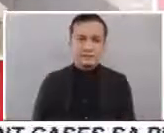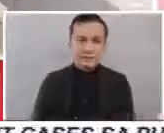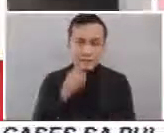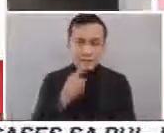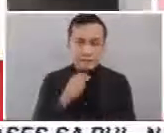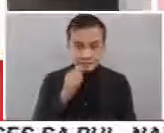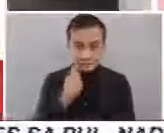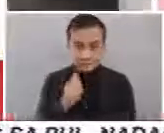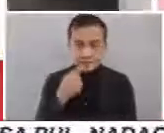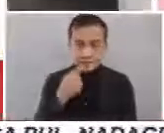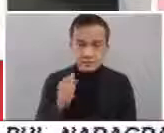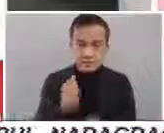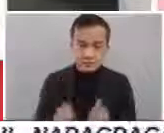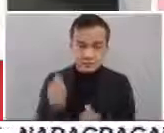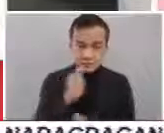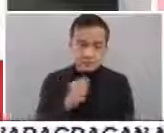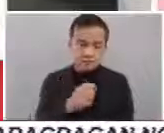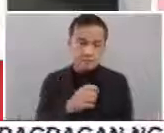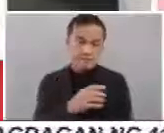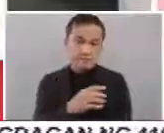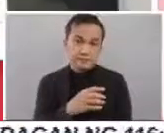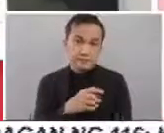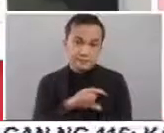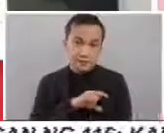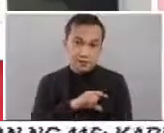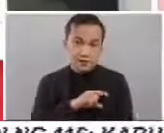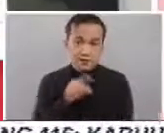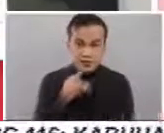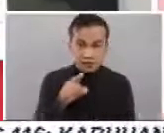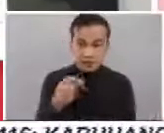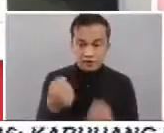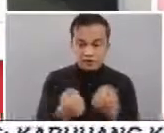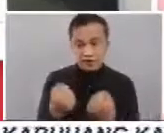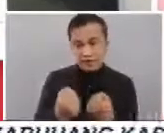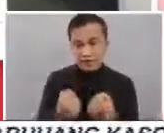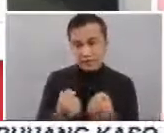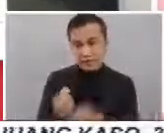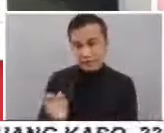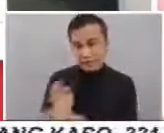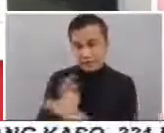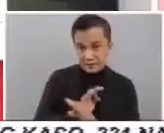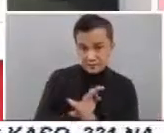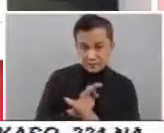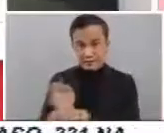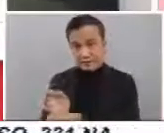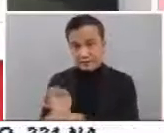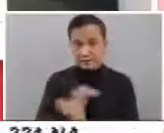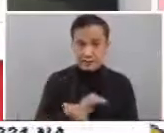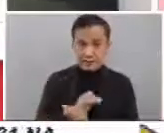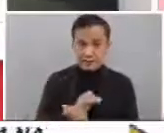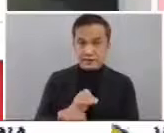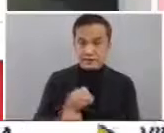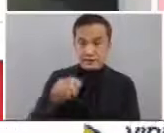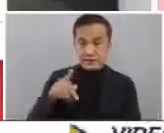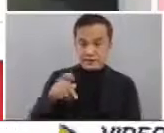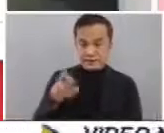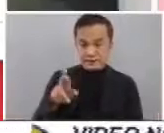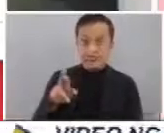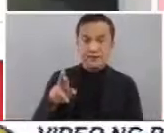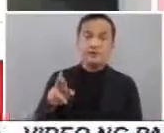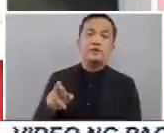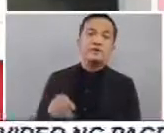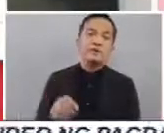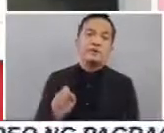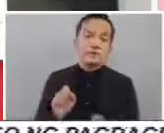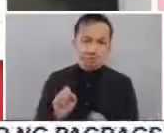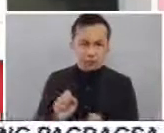may buntag. This is Aljo Bendijo. Opo. May buntag, Aljo. Opo. May magaganap po bang